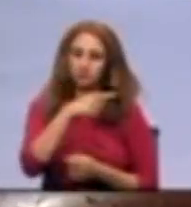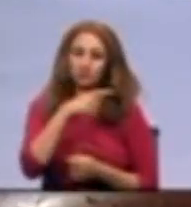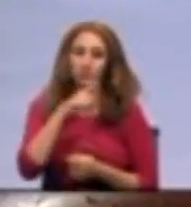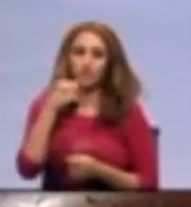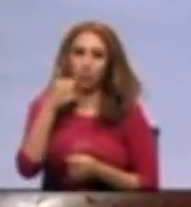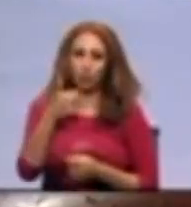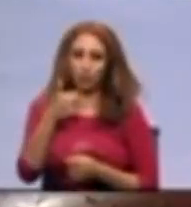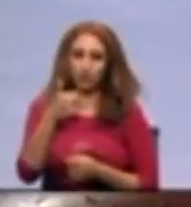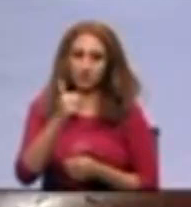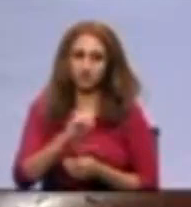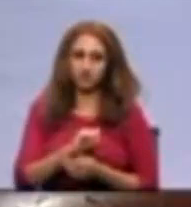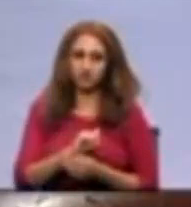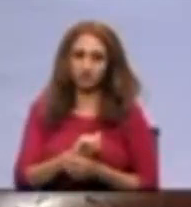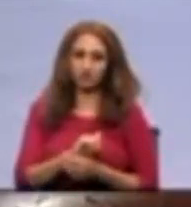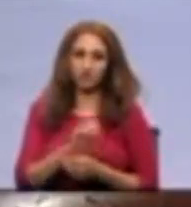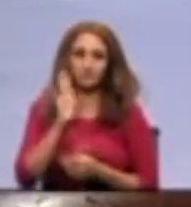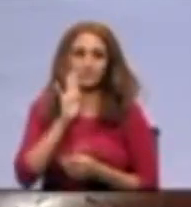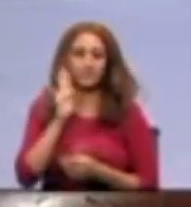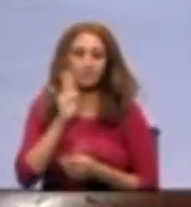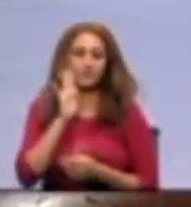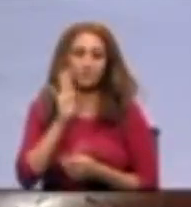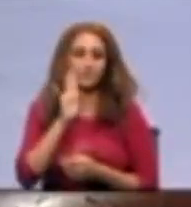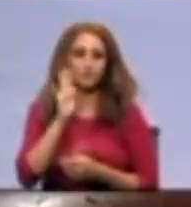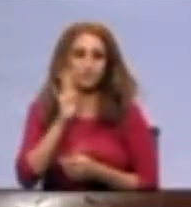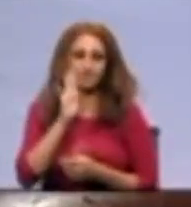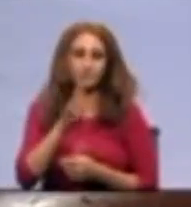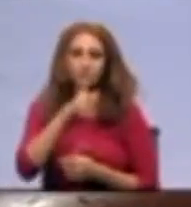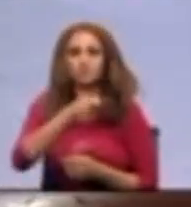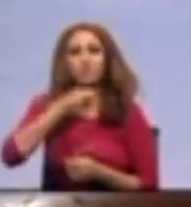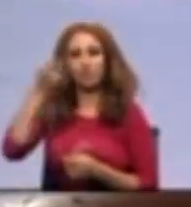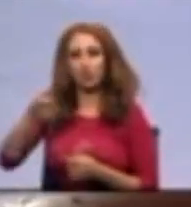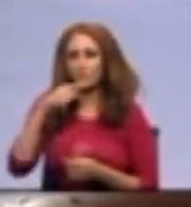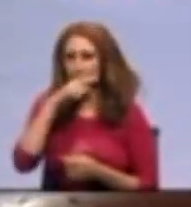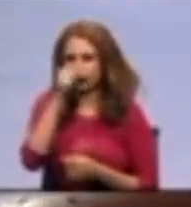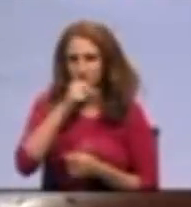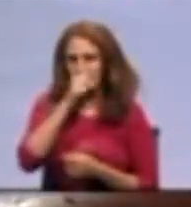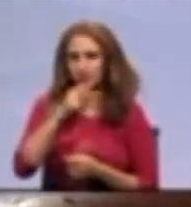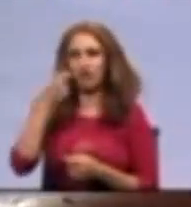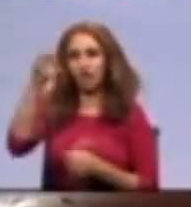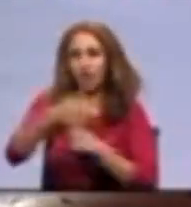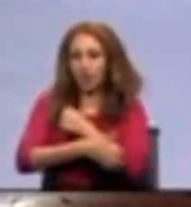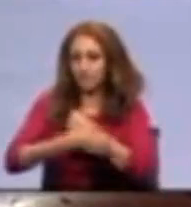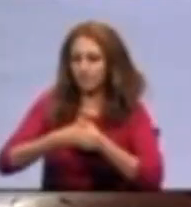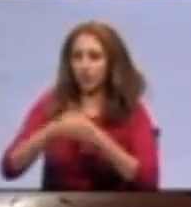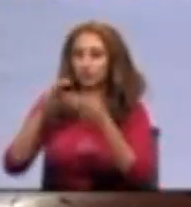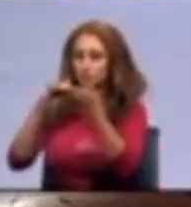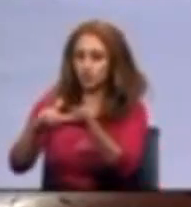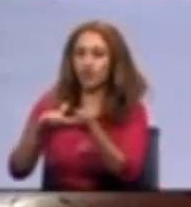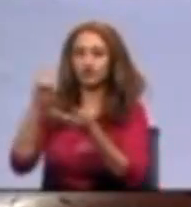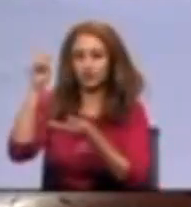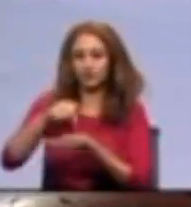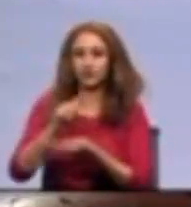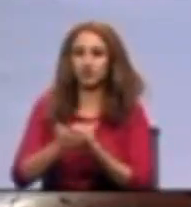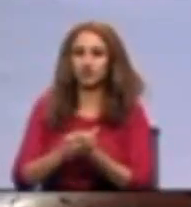إذا كانت تعلم ولاد، إذا كانت تصرف على ناس محتاجة